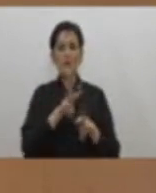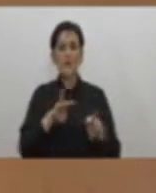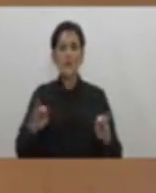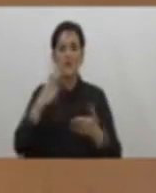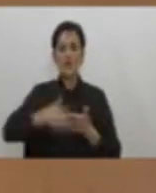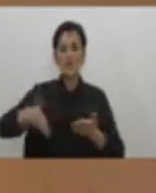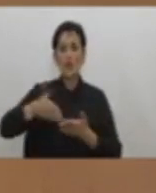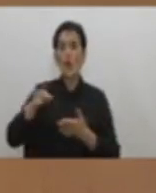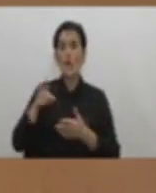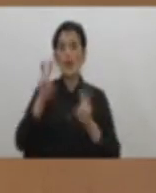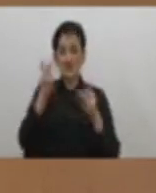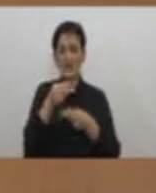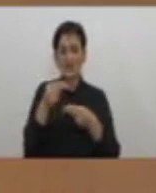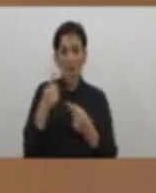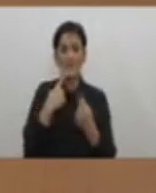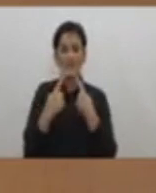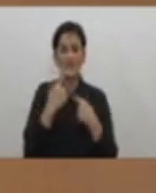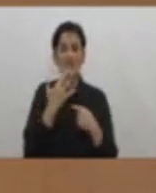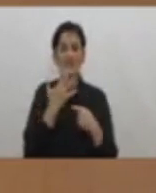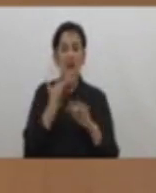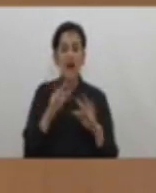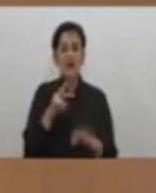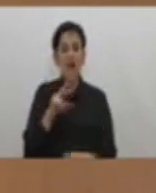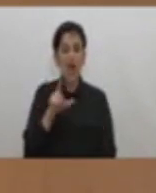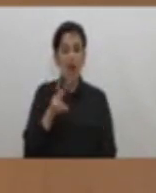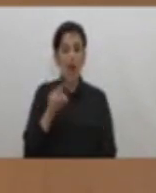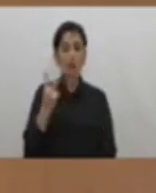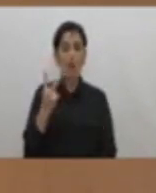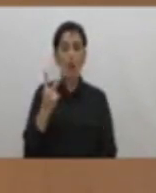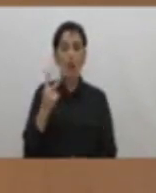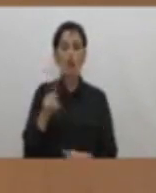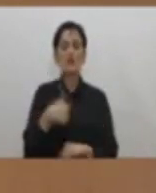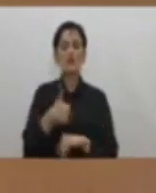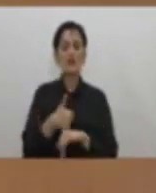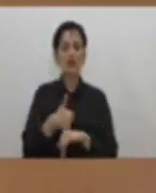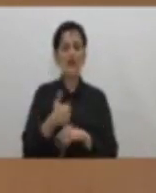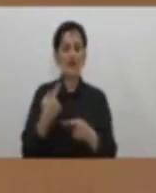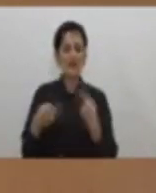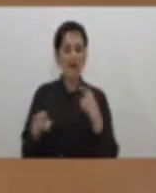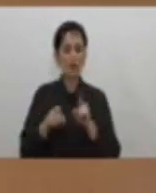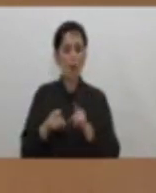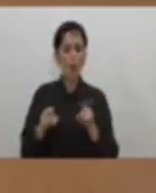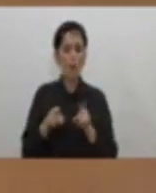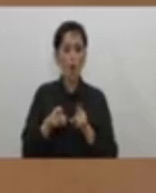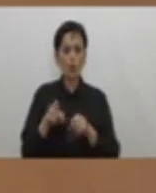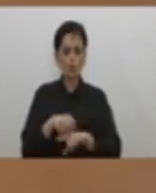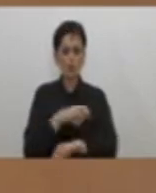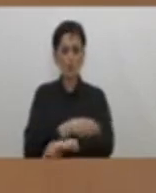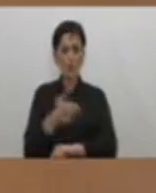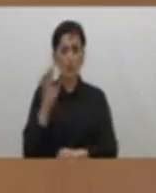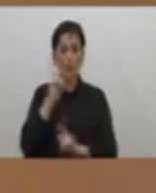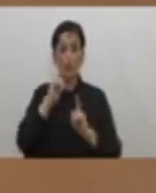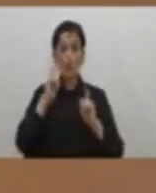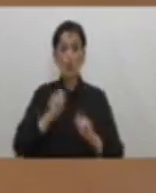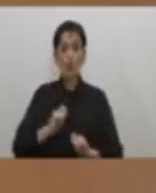თემაზე საუბრობენ ნაციონალები და ლელო ორი მთავარი რადიკალური ოპოზიციური პარტია შეგახსენებთ რომ უკრაინაში ამ თემაზე